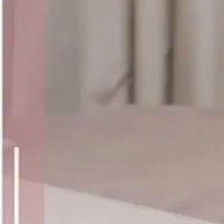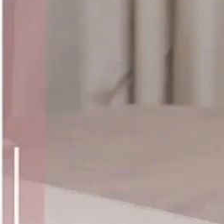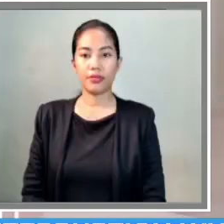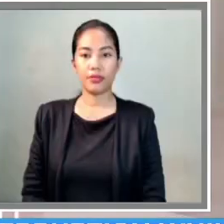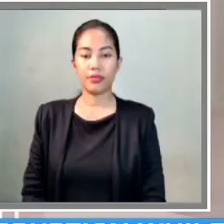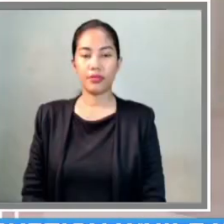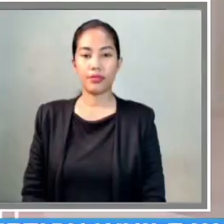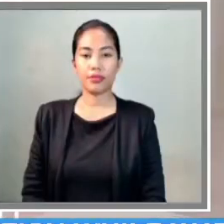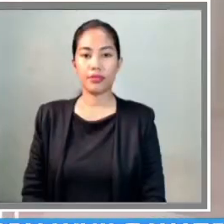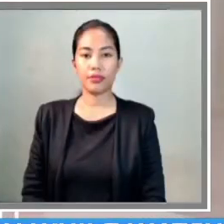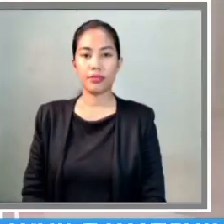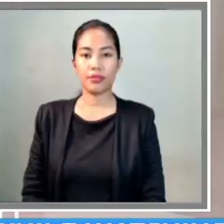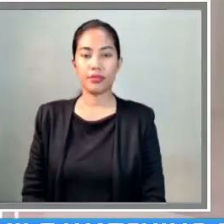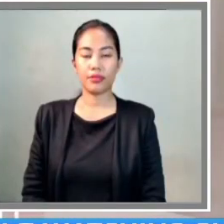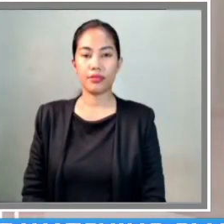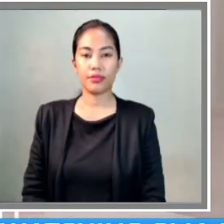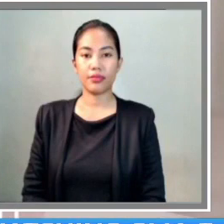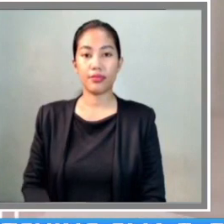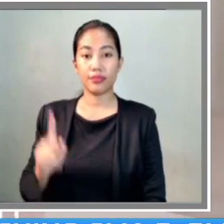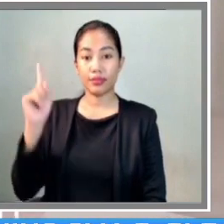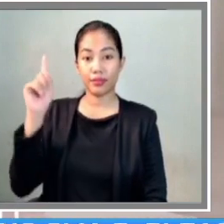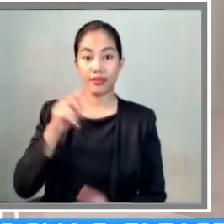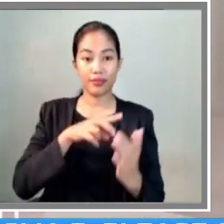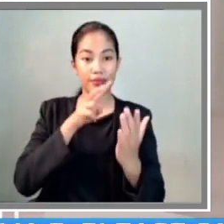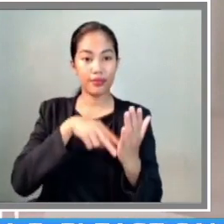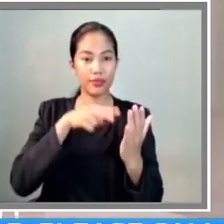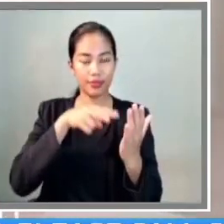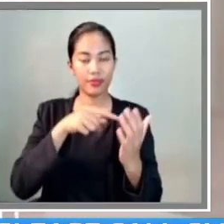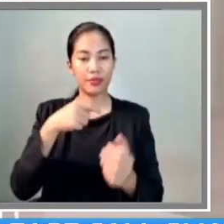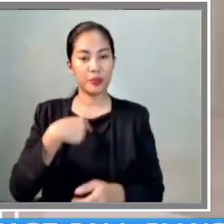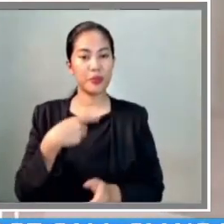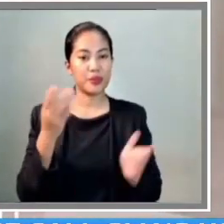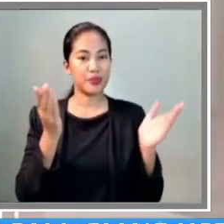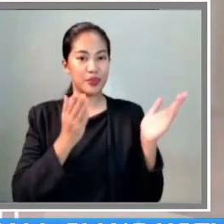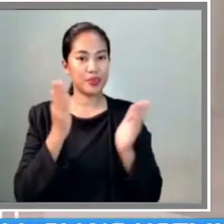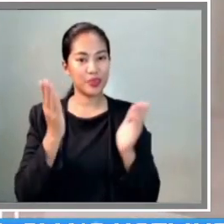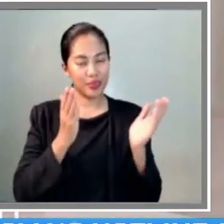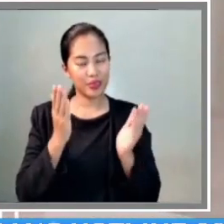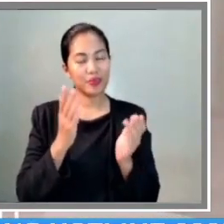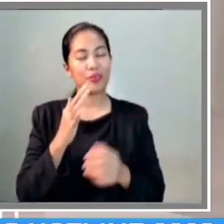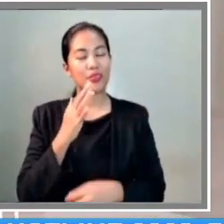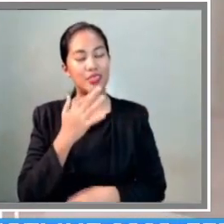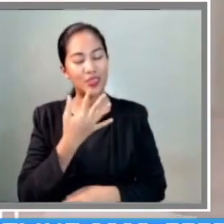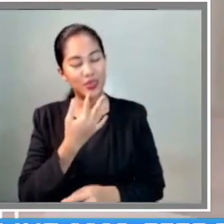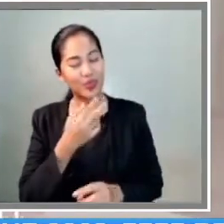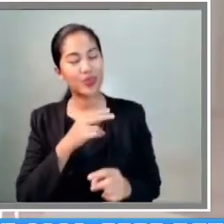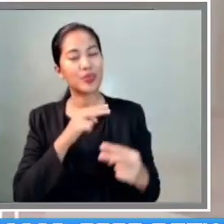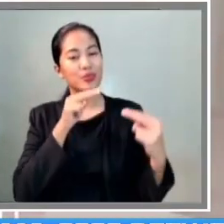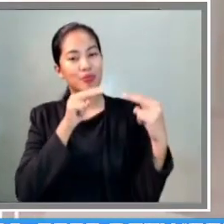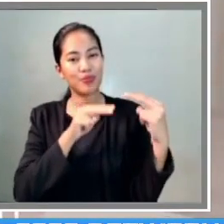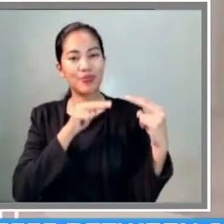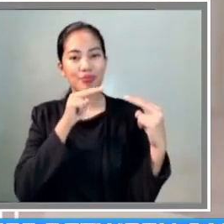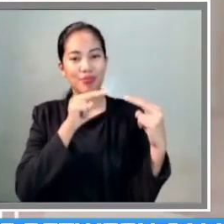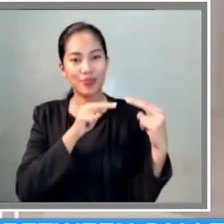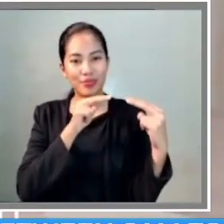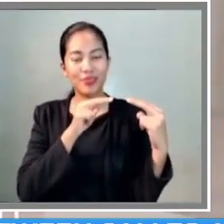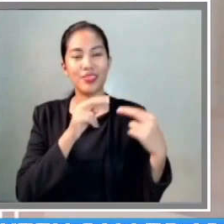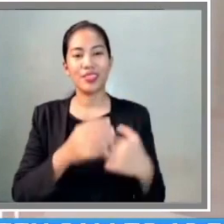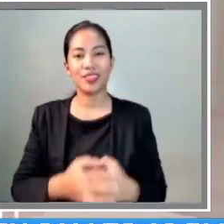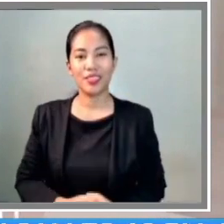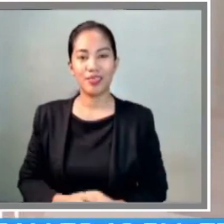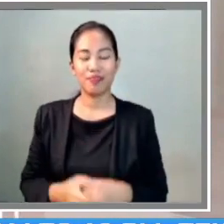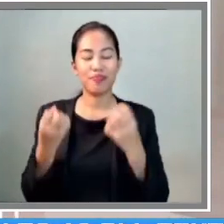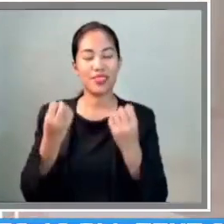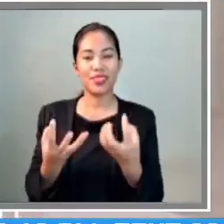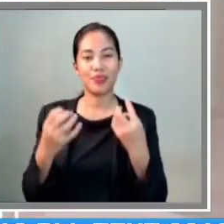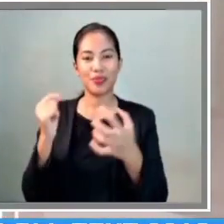Sabi pagkisilbihan, si Siresoren tititigan, iiyakan, niligawan, hihintayin. Marami pang iba. Sabi